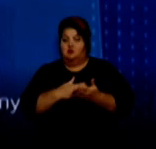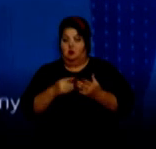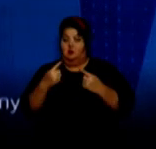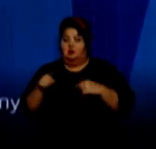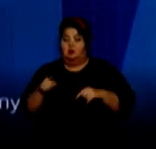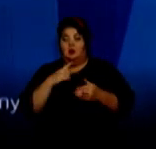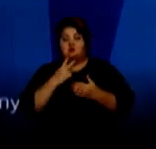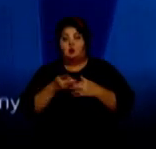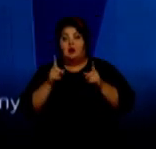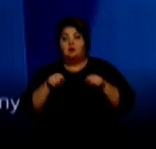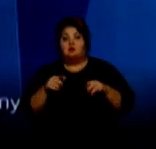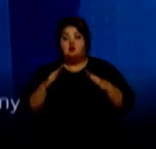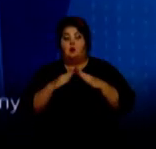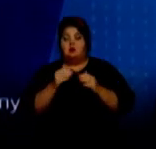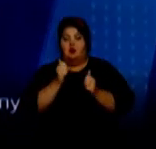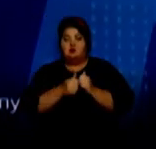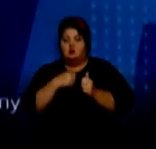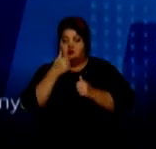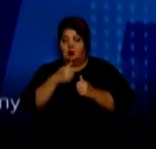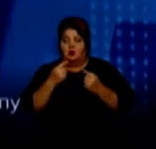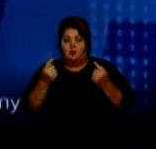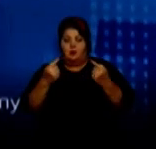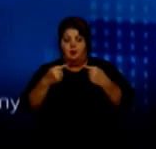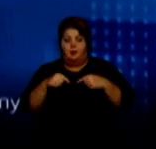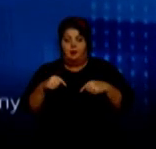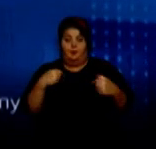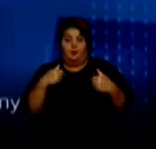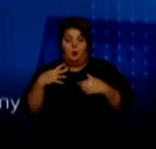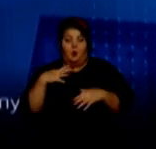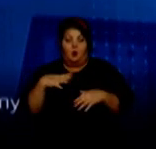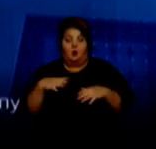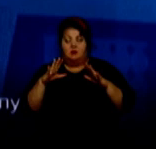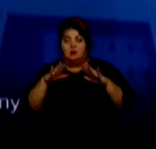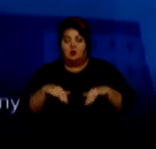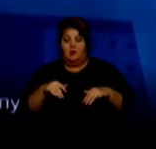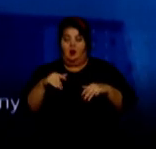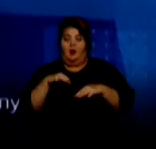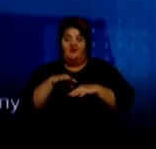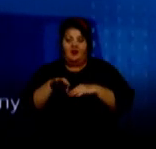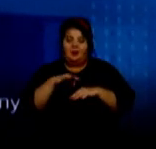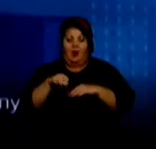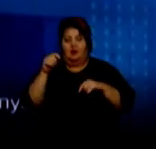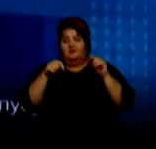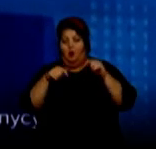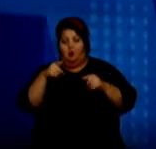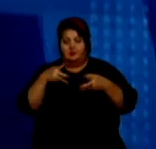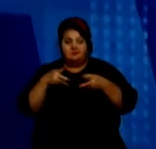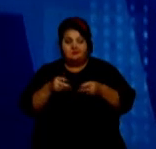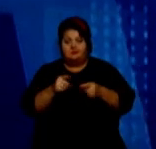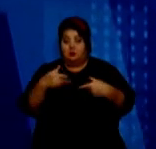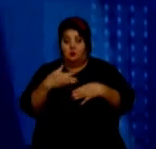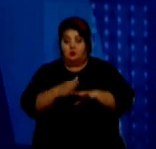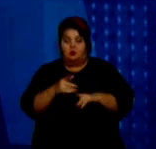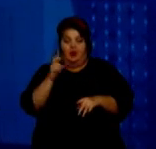з огляду на те, що будівля з кожним роком потерпає від опадів, вандалів і взагалі руйнується, а